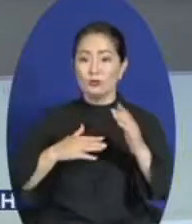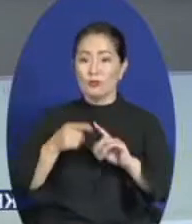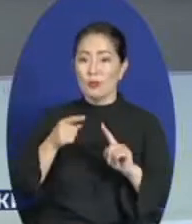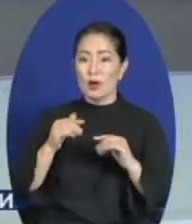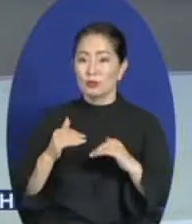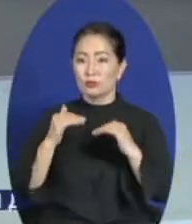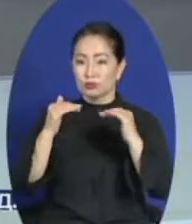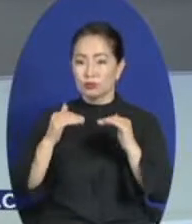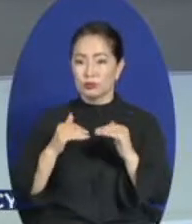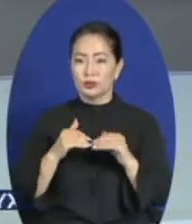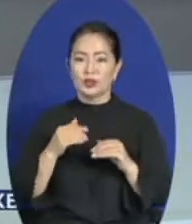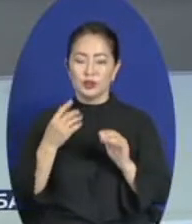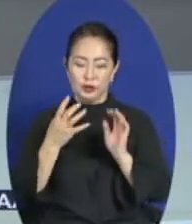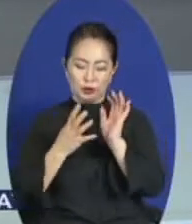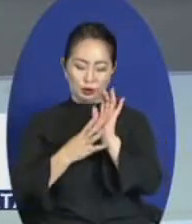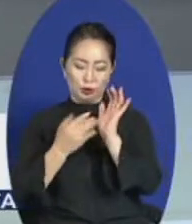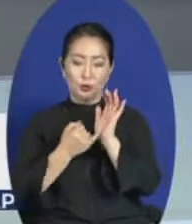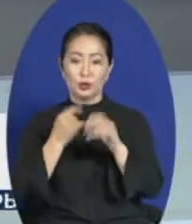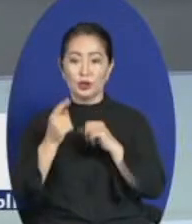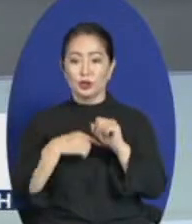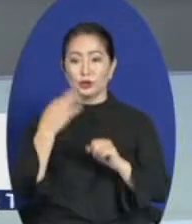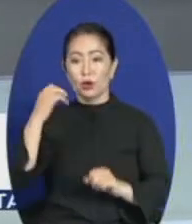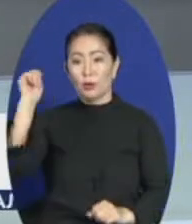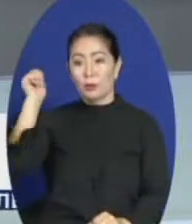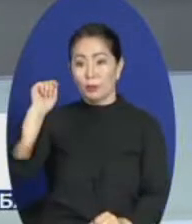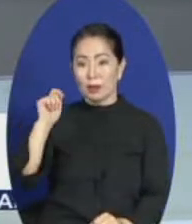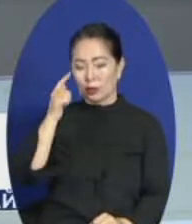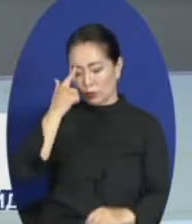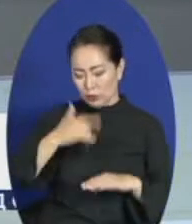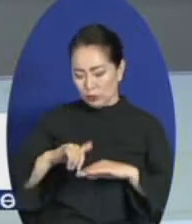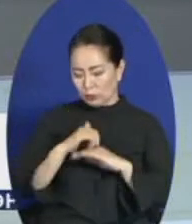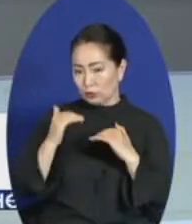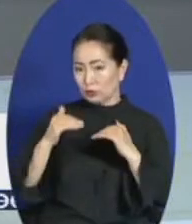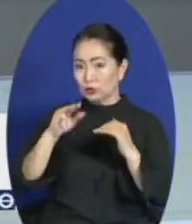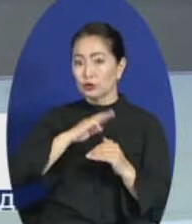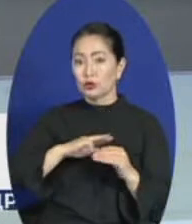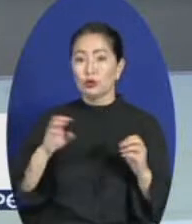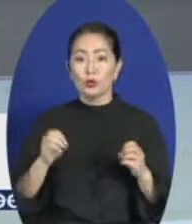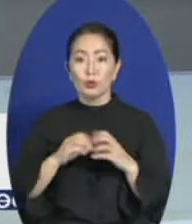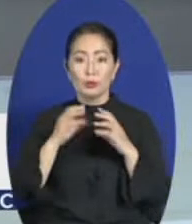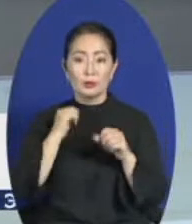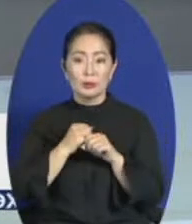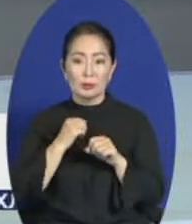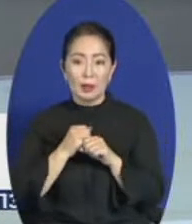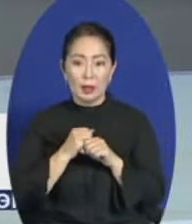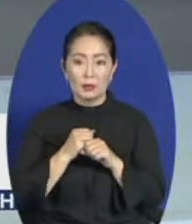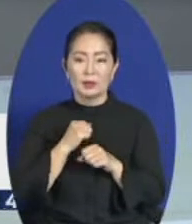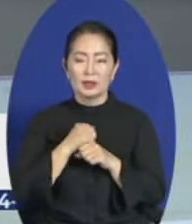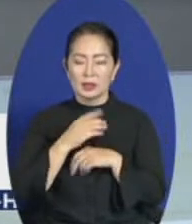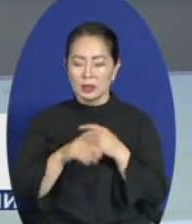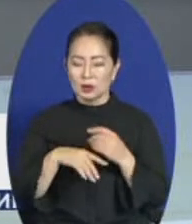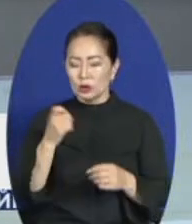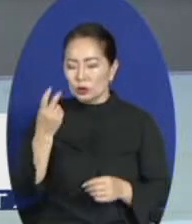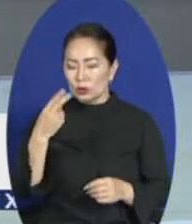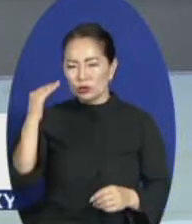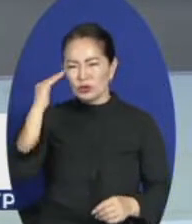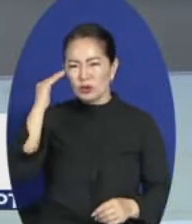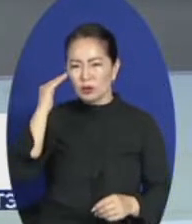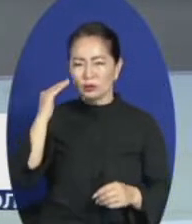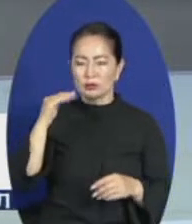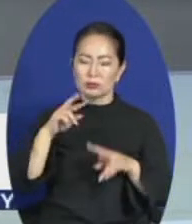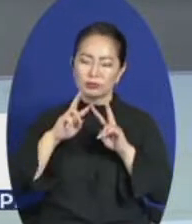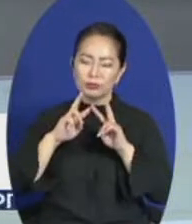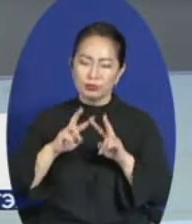улсад барилгын салбар үйлчлүүлсний 96 жилийн тохиож байна. Эх орныхоо хөгжил цэцгэлтийн төлөө бүтээн байгуулалтын ажлыг хүн сорилтын жилүүдэж тасралтгүй үргэлжлүүлж